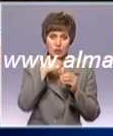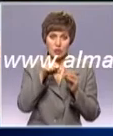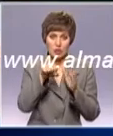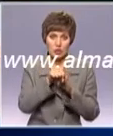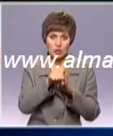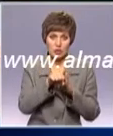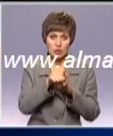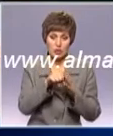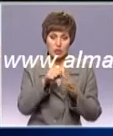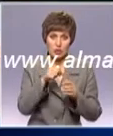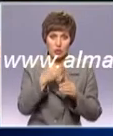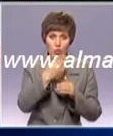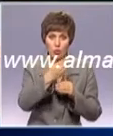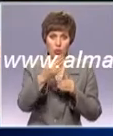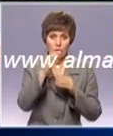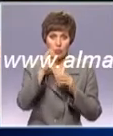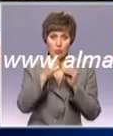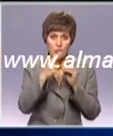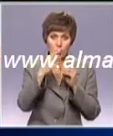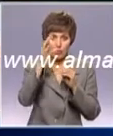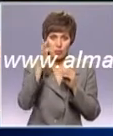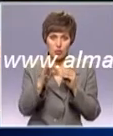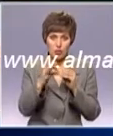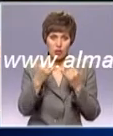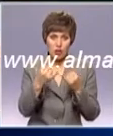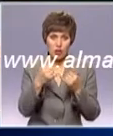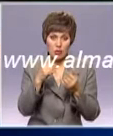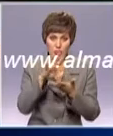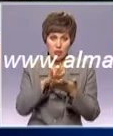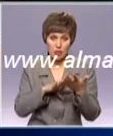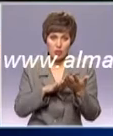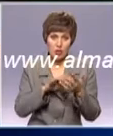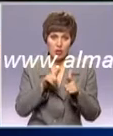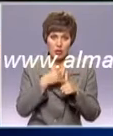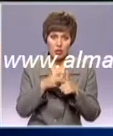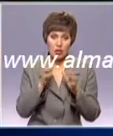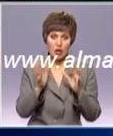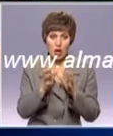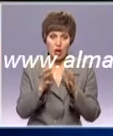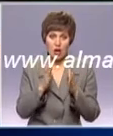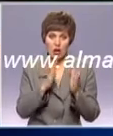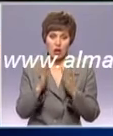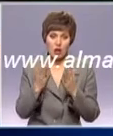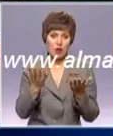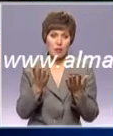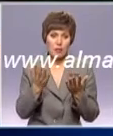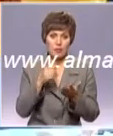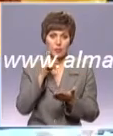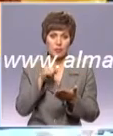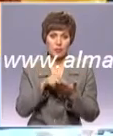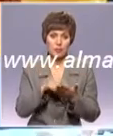бөлімше олардың пайызы 12% болатын. Сол пайыздан түсті ма? Әлде пайыздарын тұрақтап қалды ма сол өздерінен